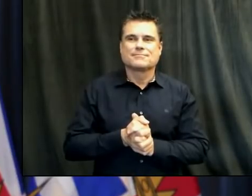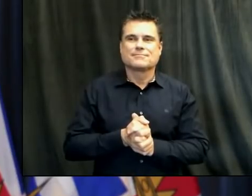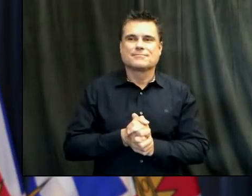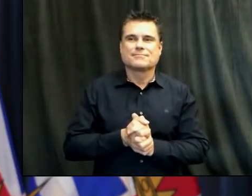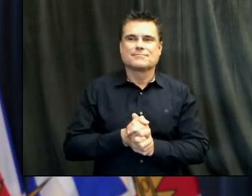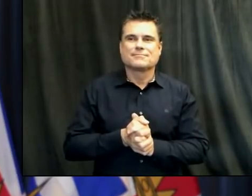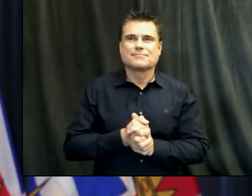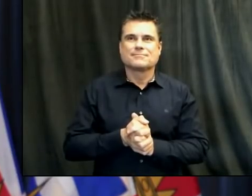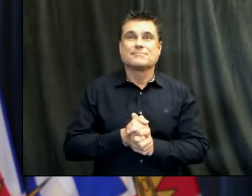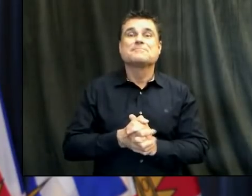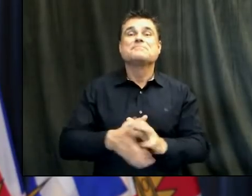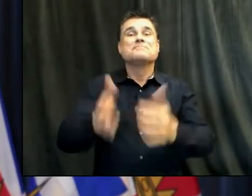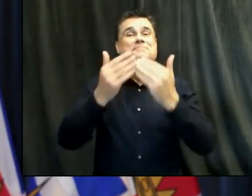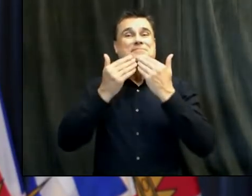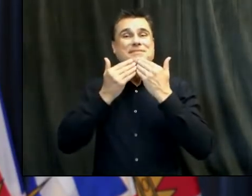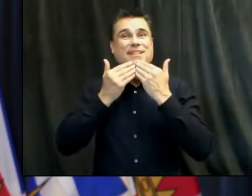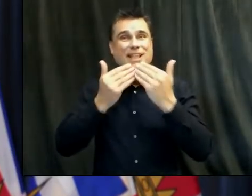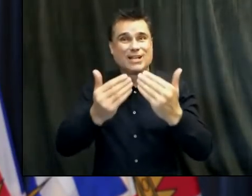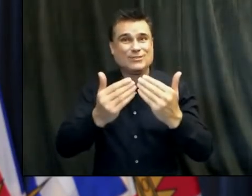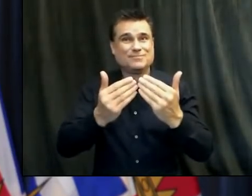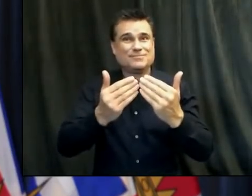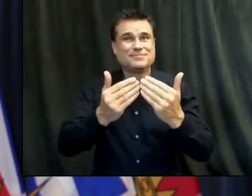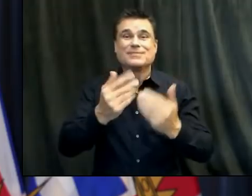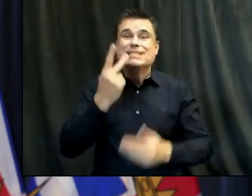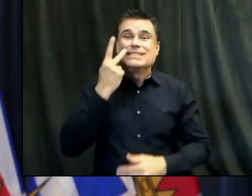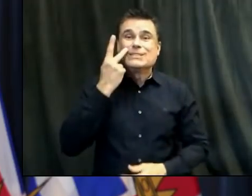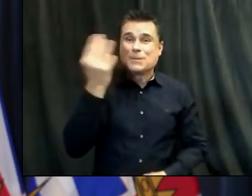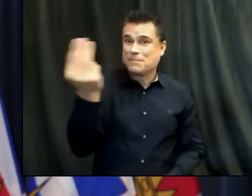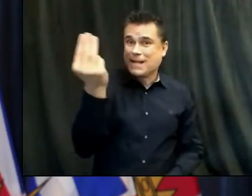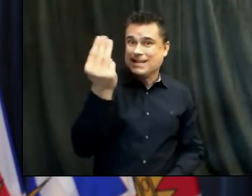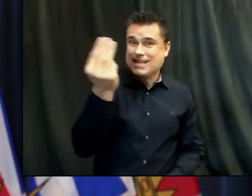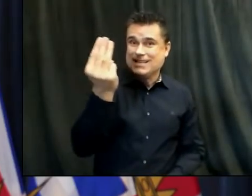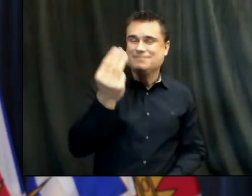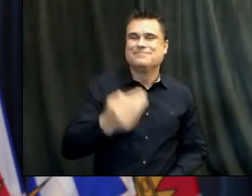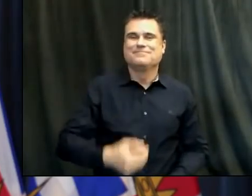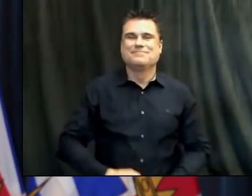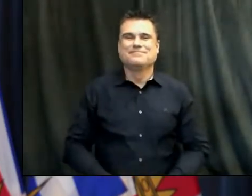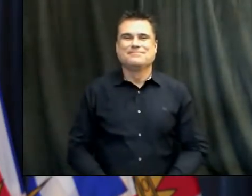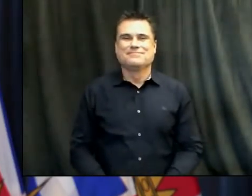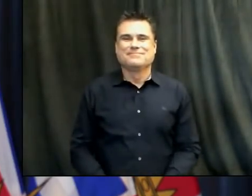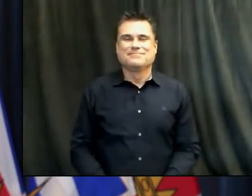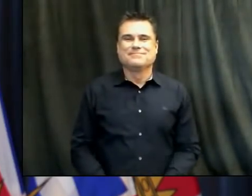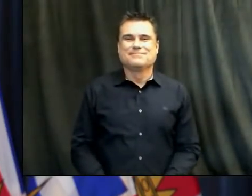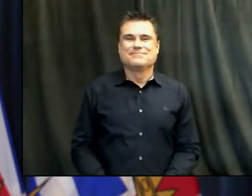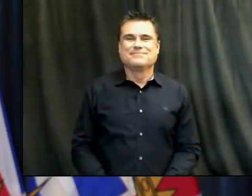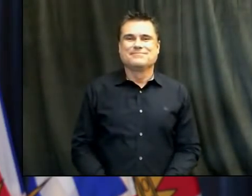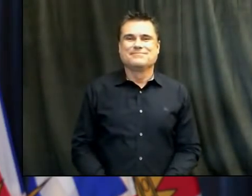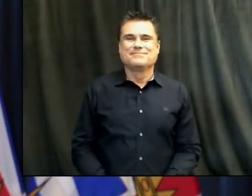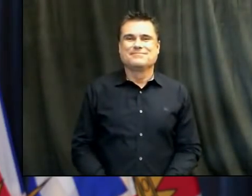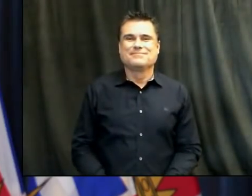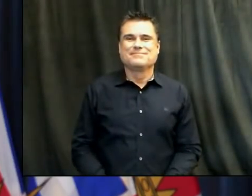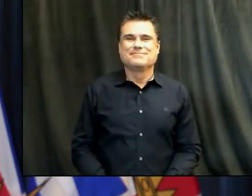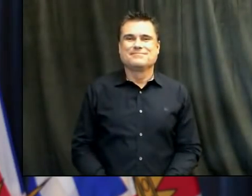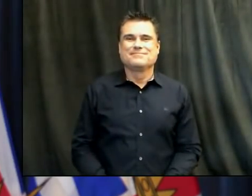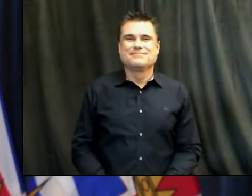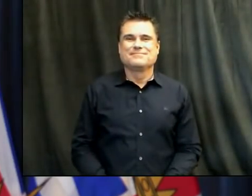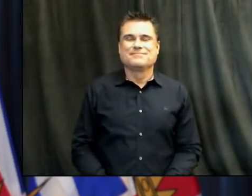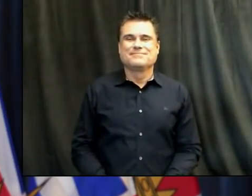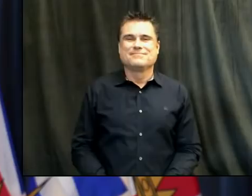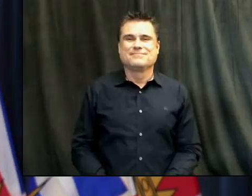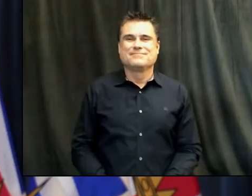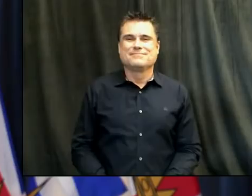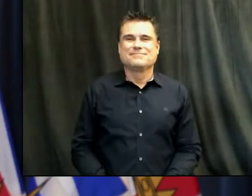transparente, efficace et propre. Et j'espère, et j'ai beaucoup confiance, et je vais soutenir